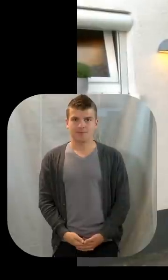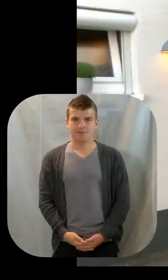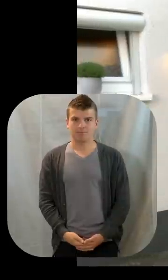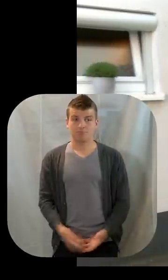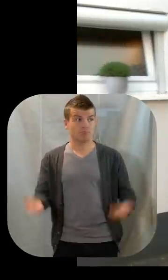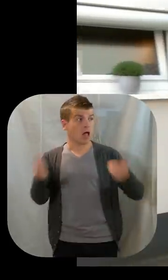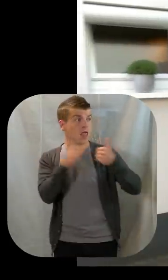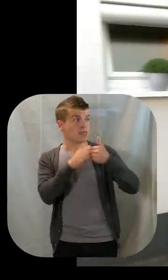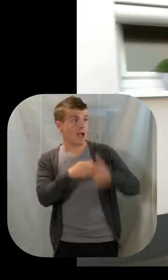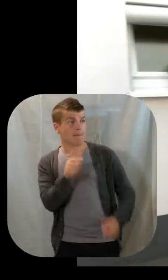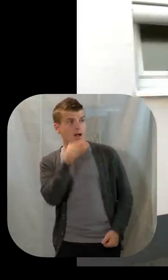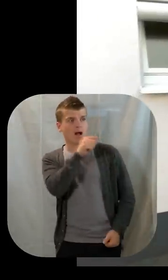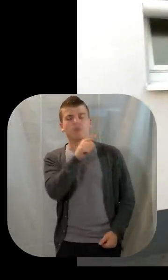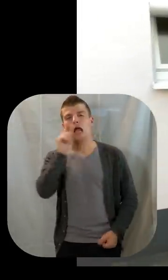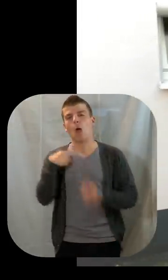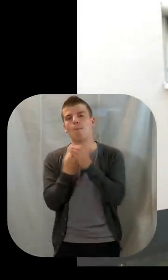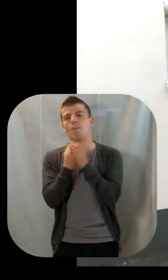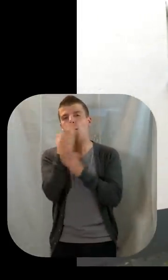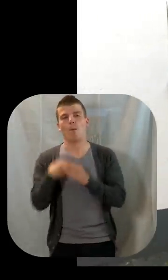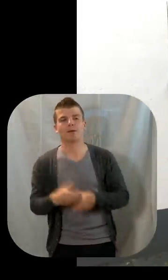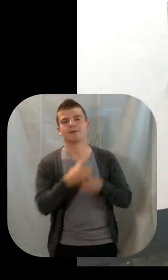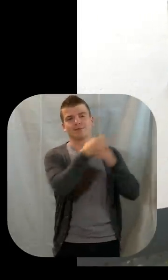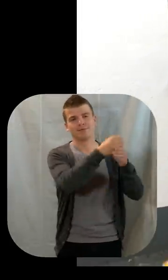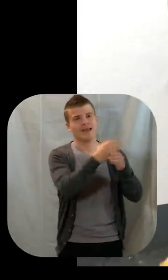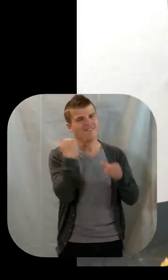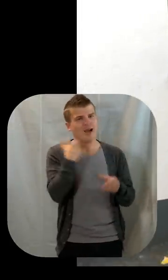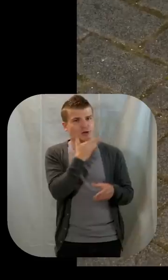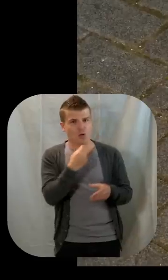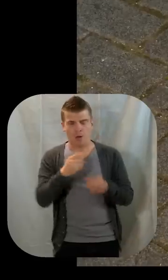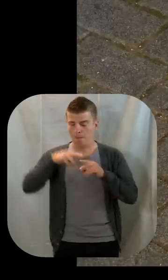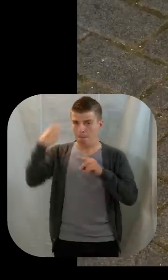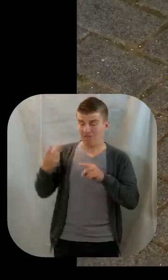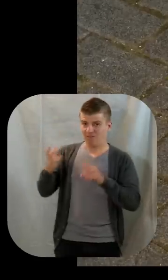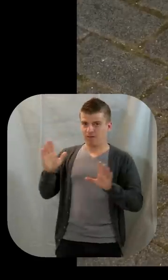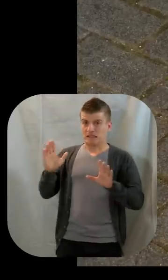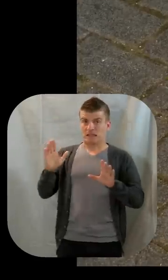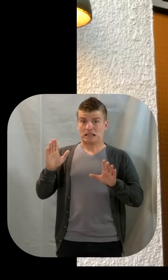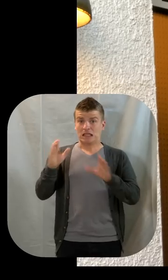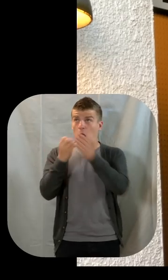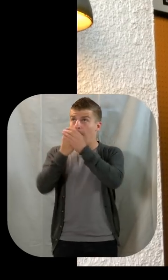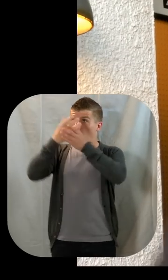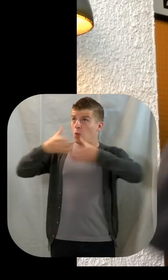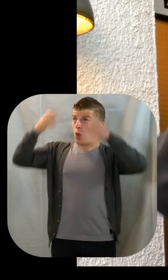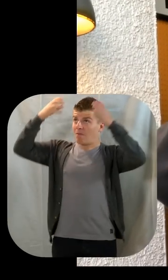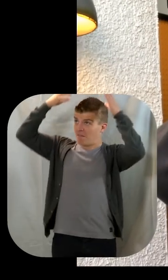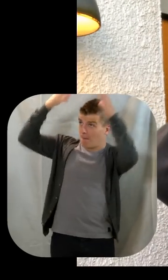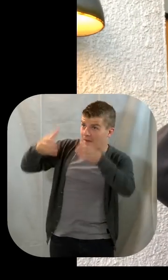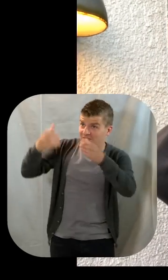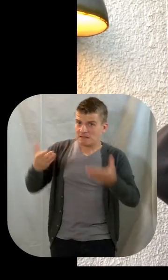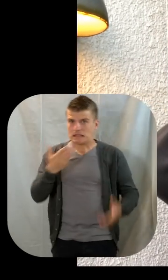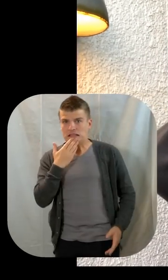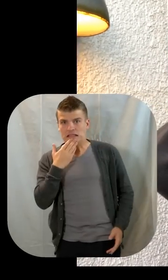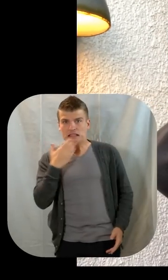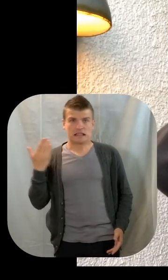Und der Nachbarin bringe ich noch einen kleinen Blumengruß. War doch nett. Oh, Blumentopf von oben.